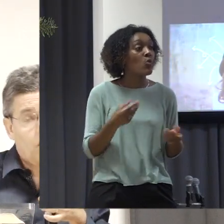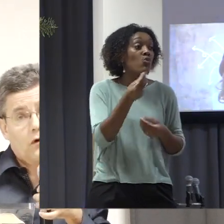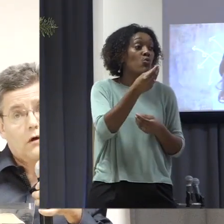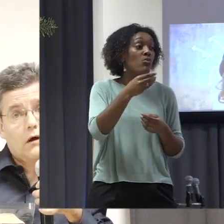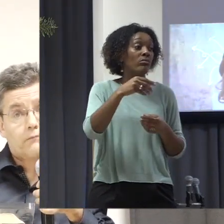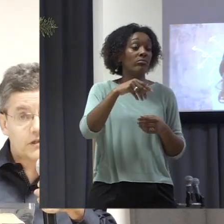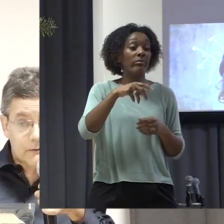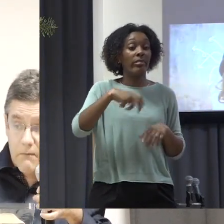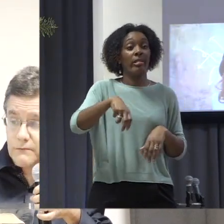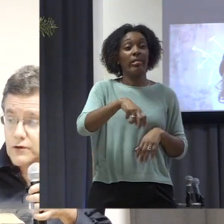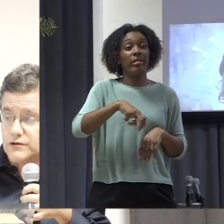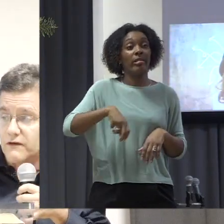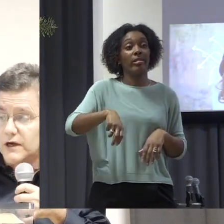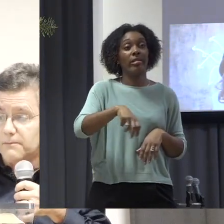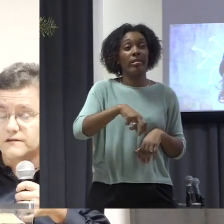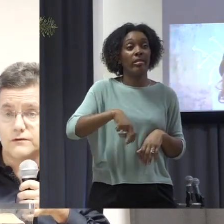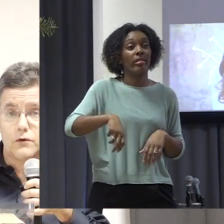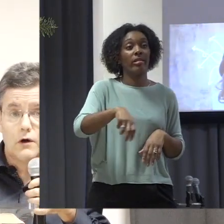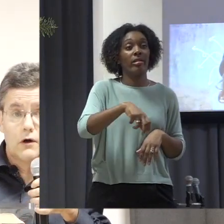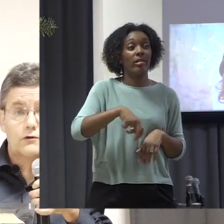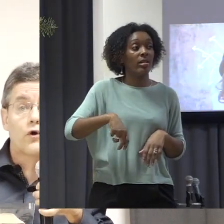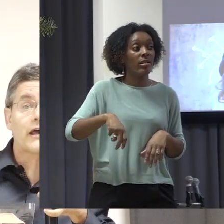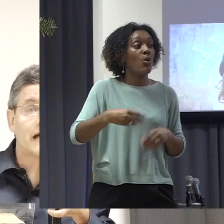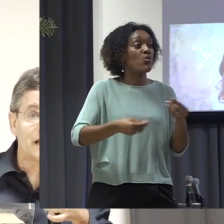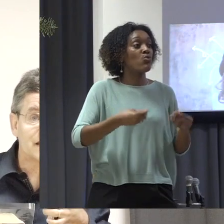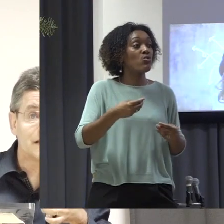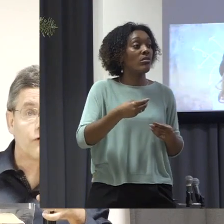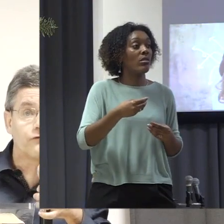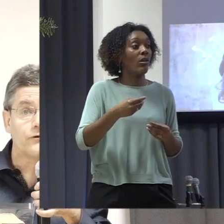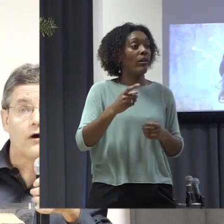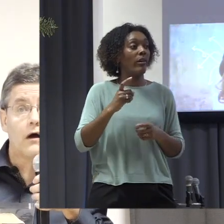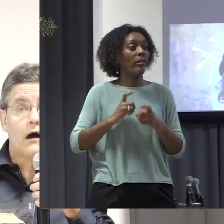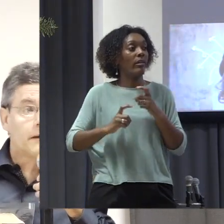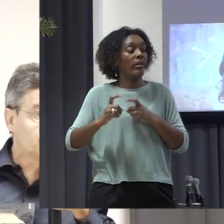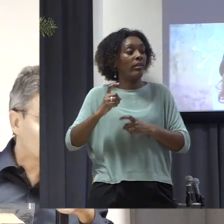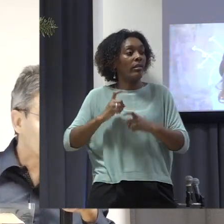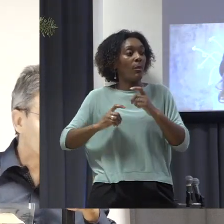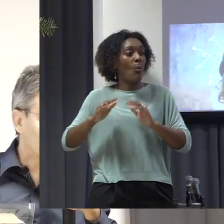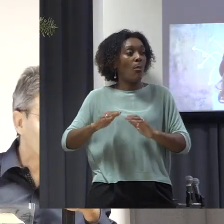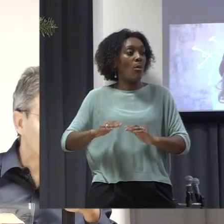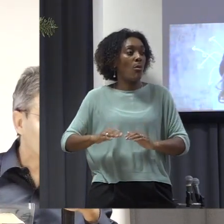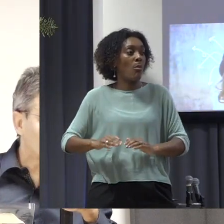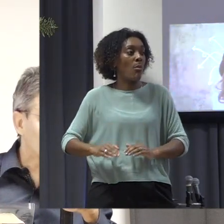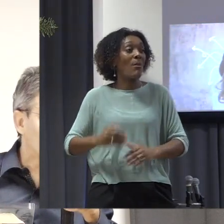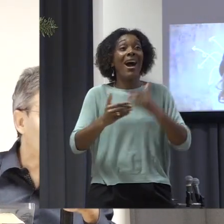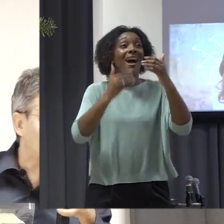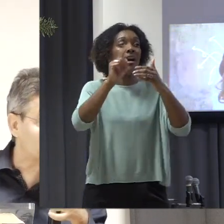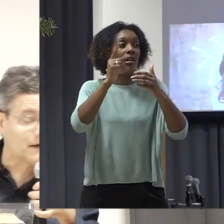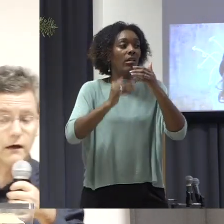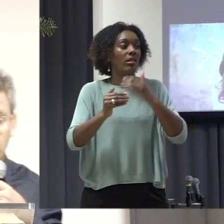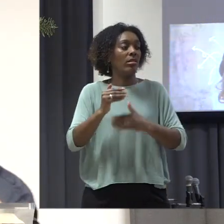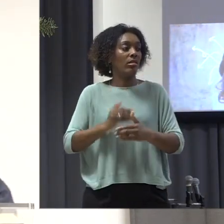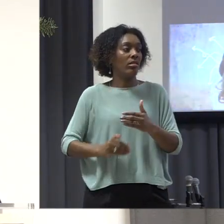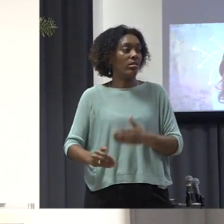rond? Peut-être même que vous avez l'impression de régresser au fur et à mesure des années et du temps qui